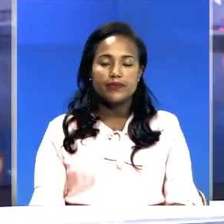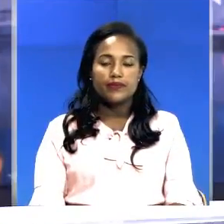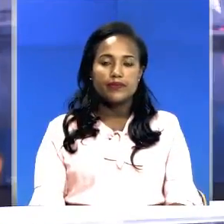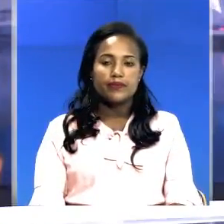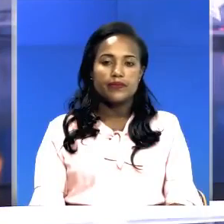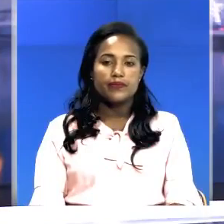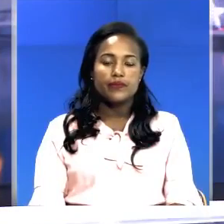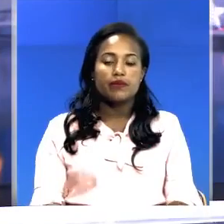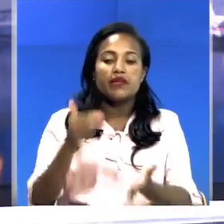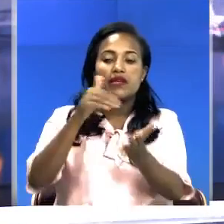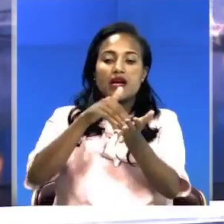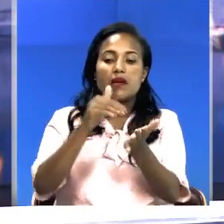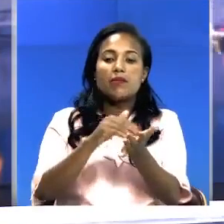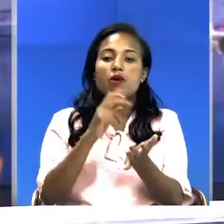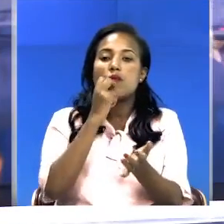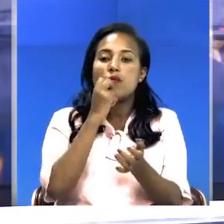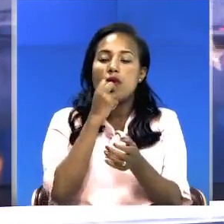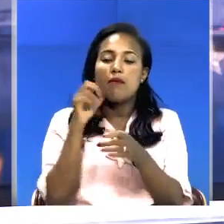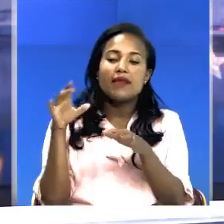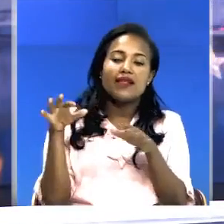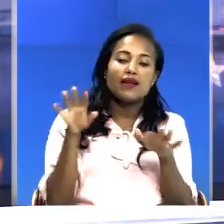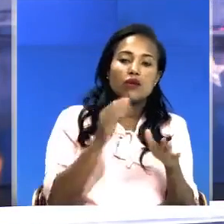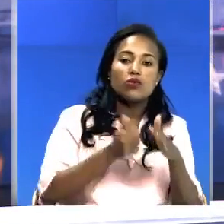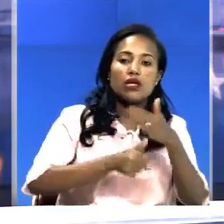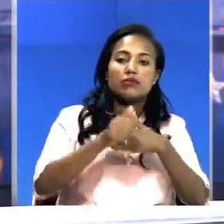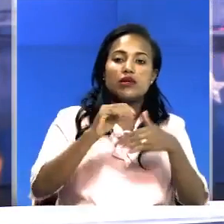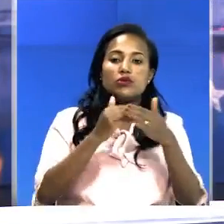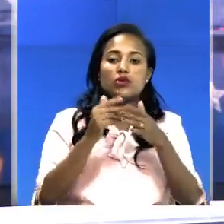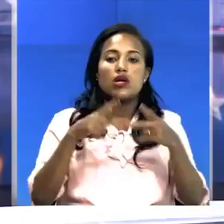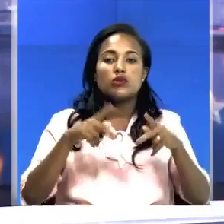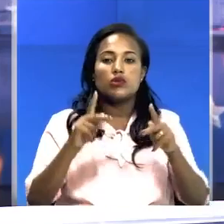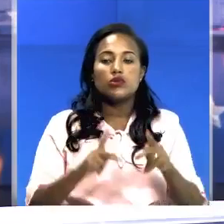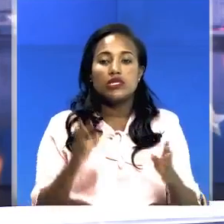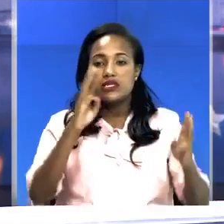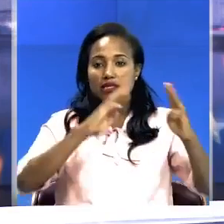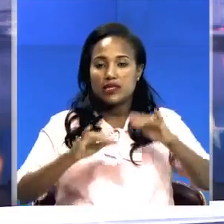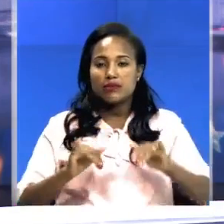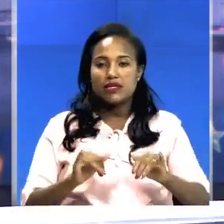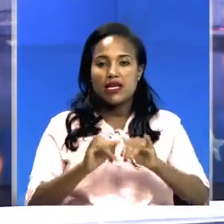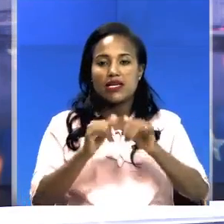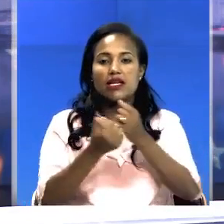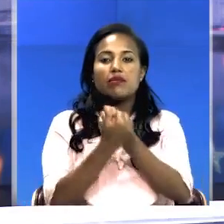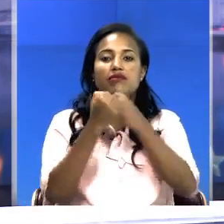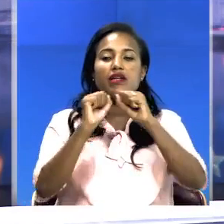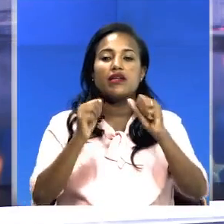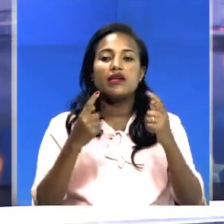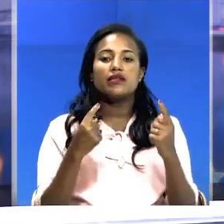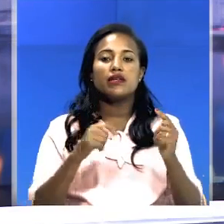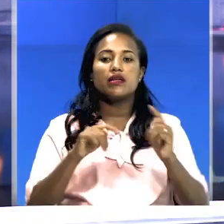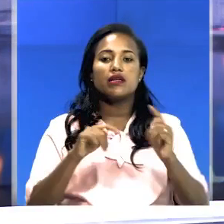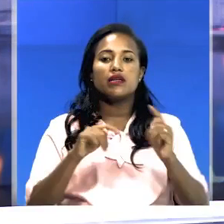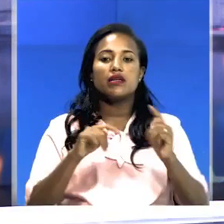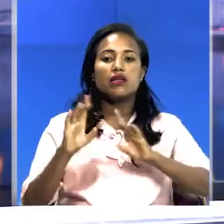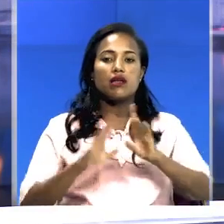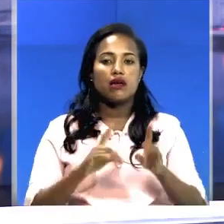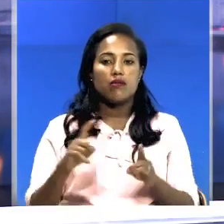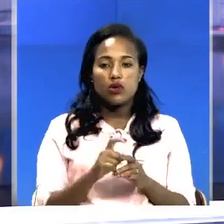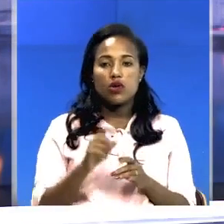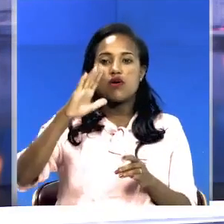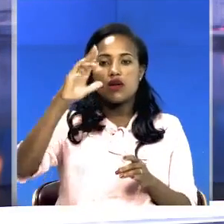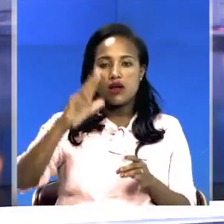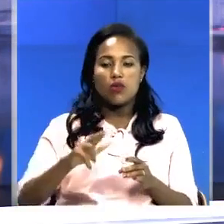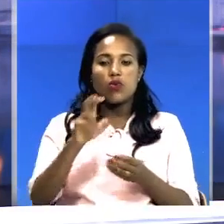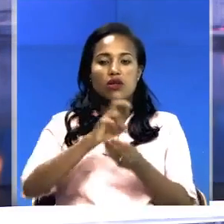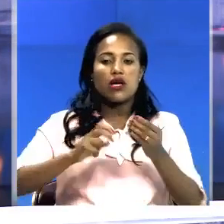በተደጋጋሚ በውሃ መጥለቅለቅ ጉዳት የሚደርስባቸውን አርሶ አደሮች ችግር በዘላቂነት ለመፍታት ጥረት እያደረገ መሆኑን የፎገራ ወረዳ